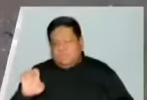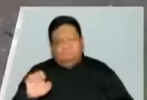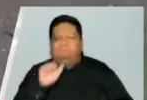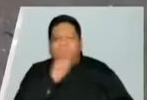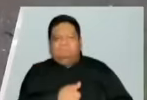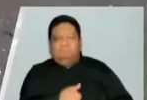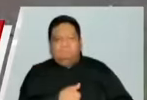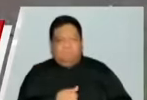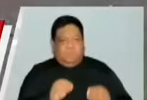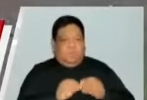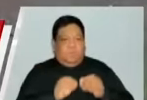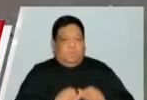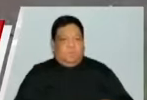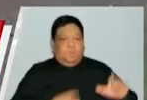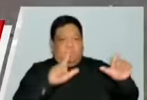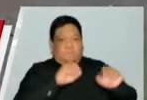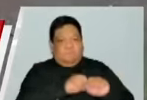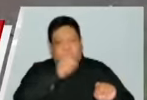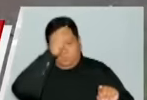Rafi?